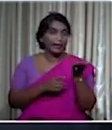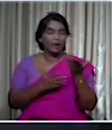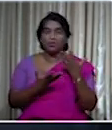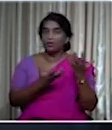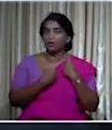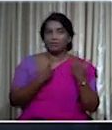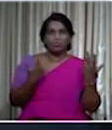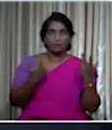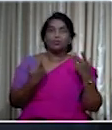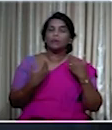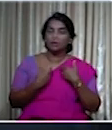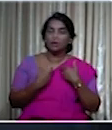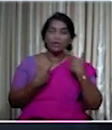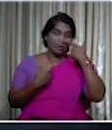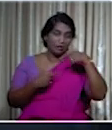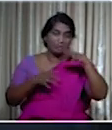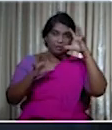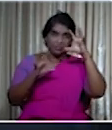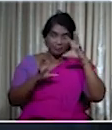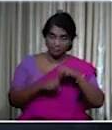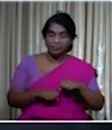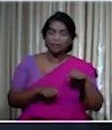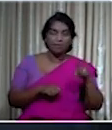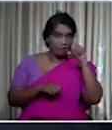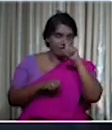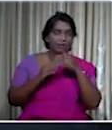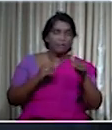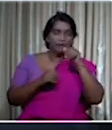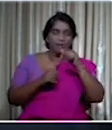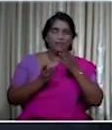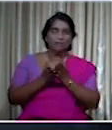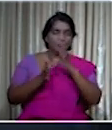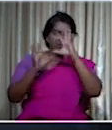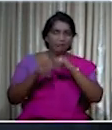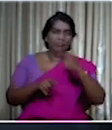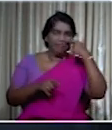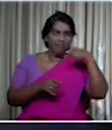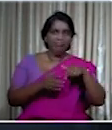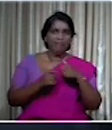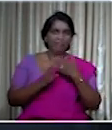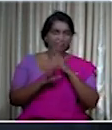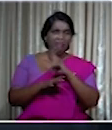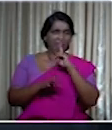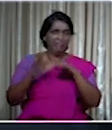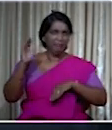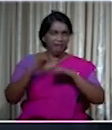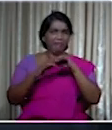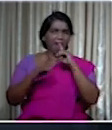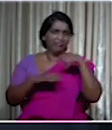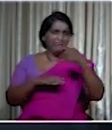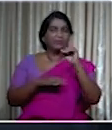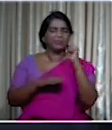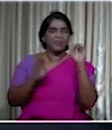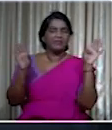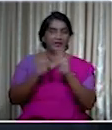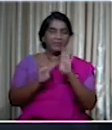වෙලත් නැහැ අපි බොරතෙල් ගෙන මේ මාසය ඇතුළත අනිවාර්යයෙන්ම මේ අපි එදා මම කෝ උප්පරිම වශයෙන් වාහනේ දින 50යි හැබැයි